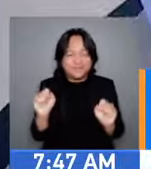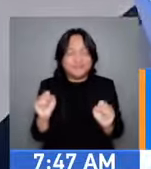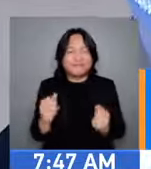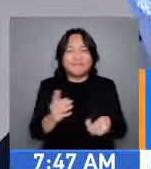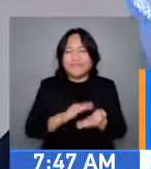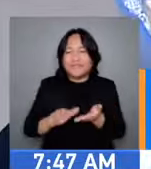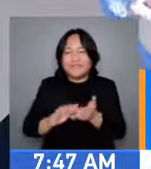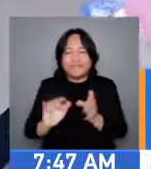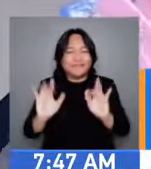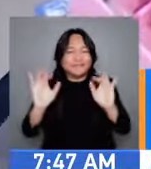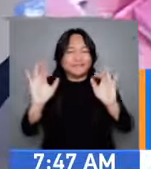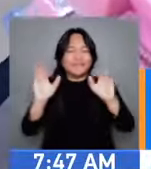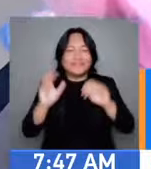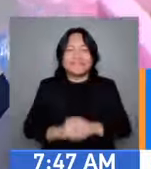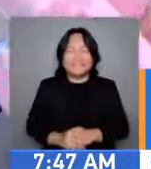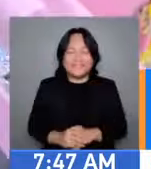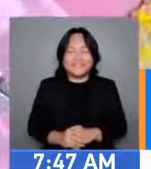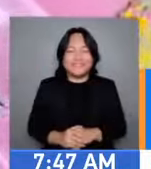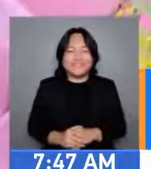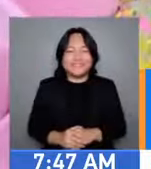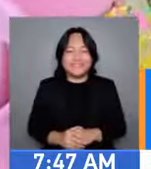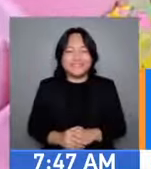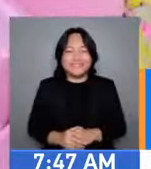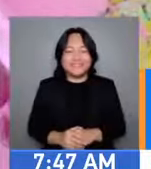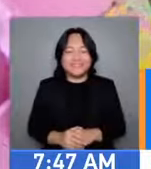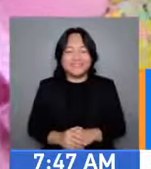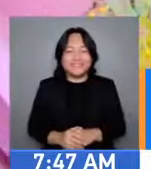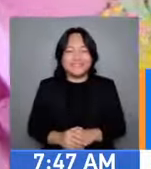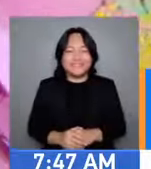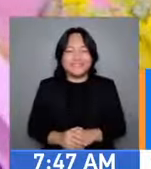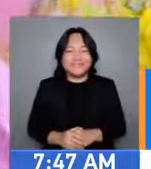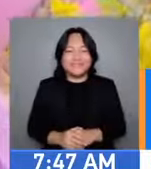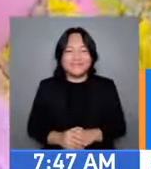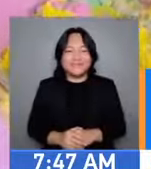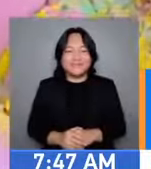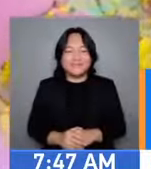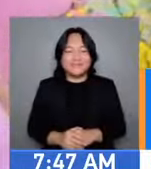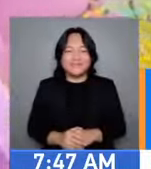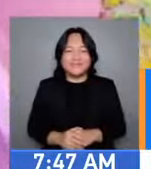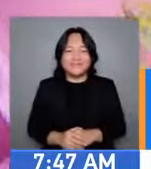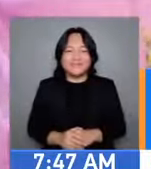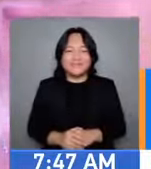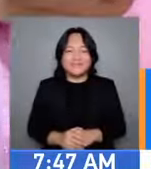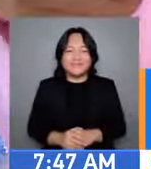so dapat sa palad! Sa palad ba? Ano patong dito? Pero look at it, so cool, look.